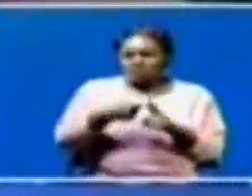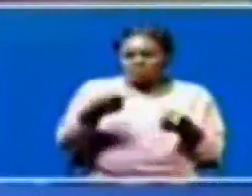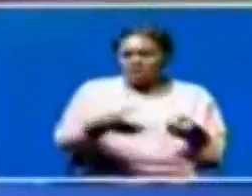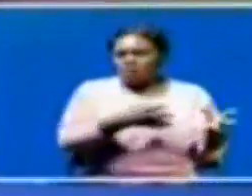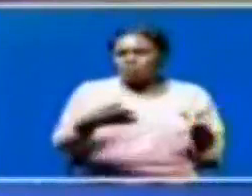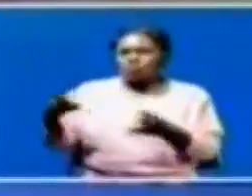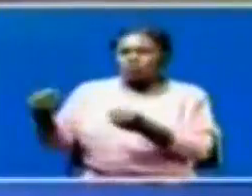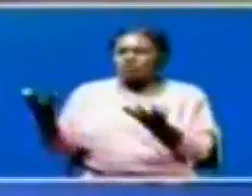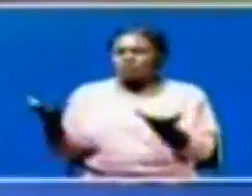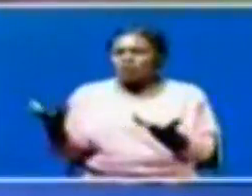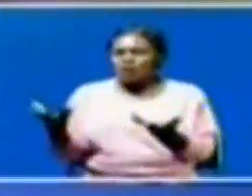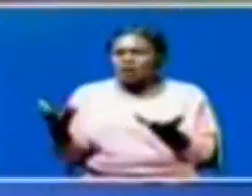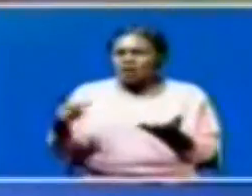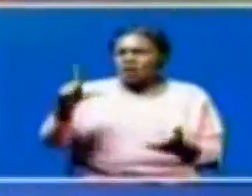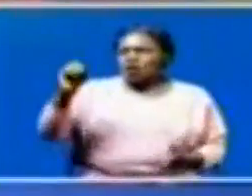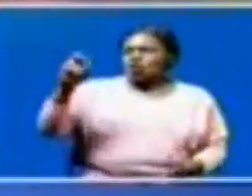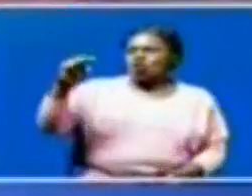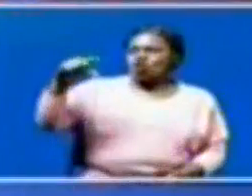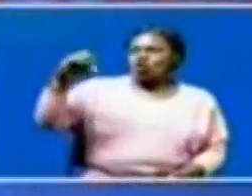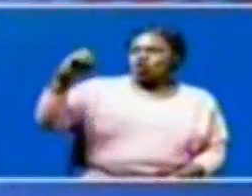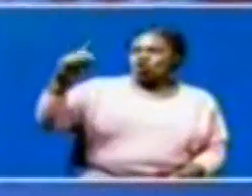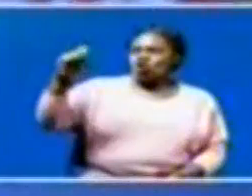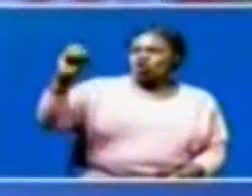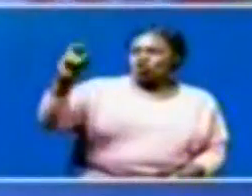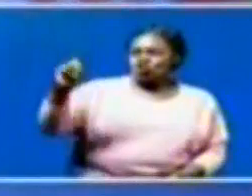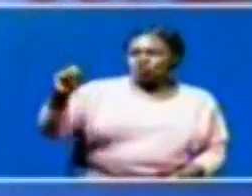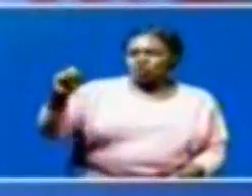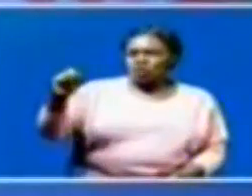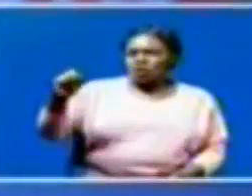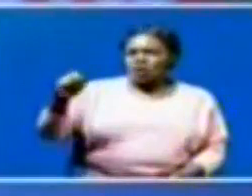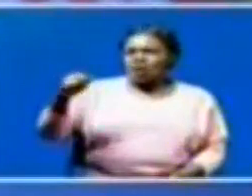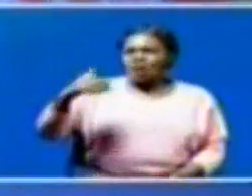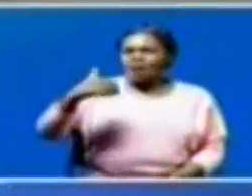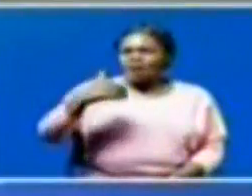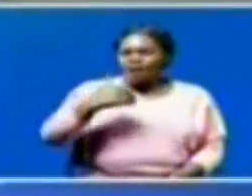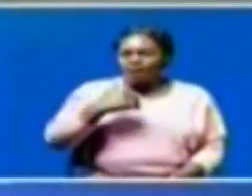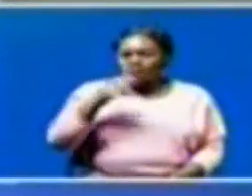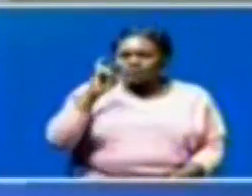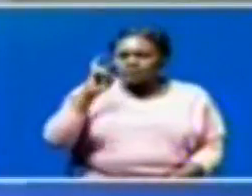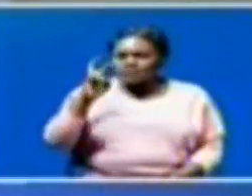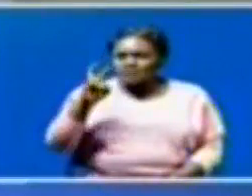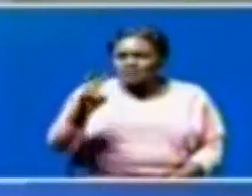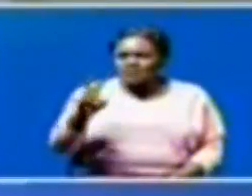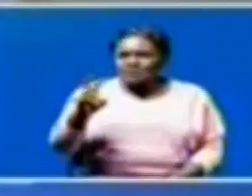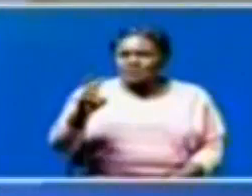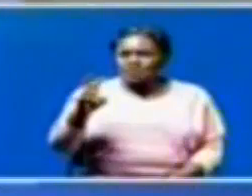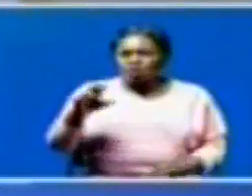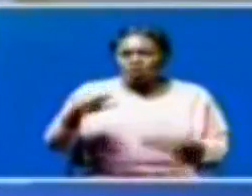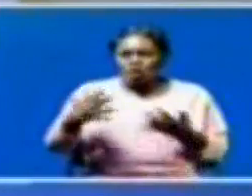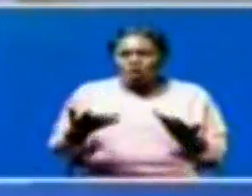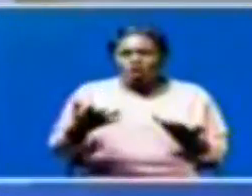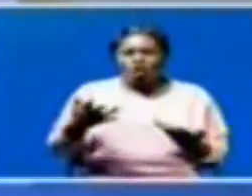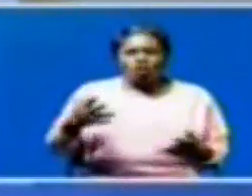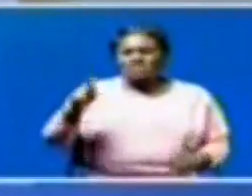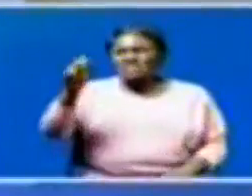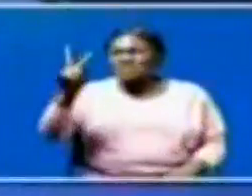nikaenda Longonot. Pahali hata kukukua na pahali unaweza ona, unaweza sikiza ama kwa ma-TV